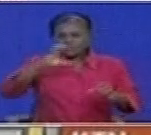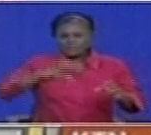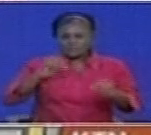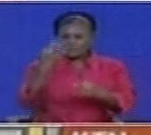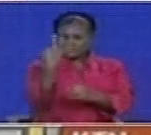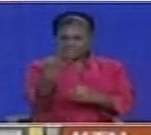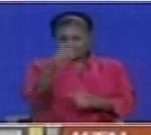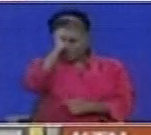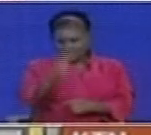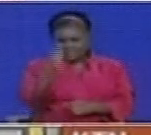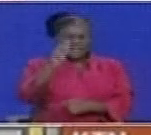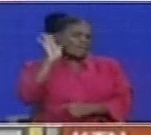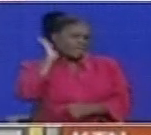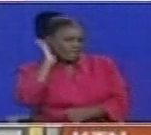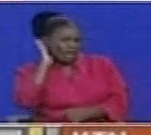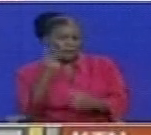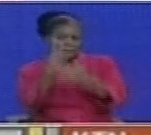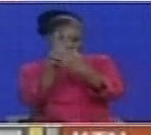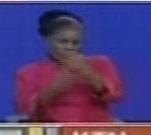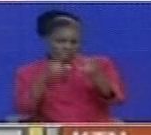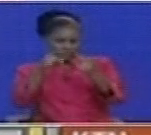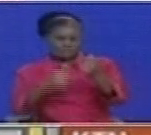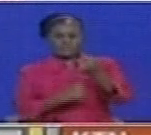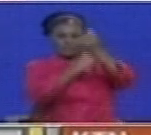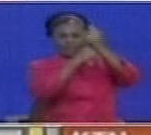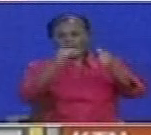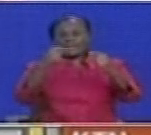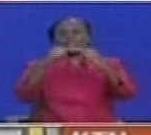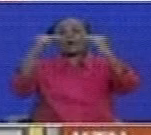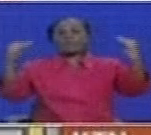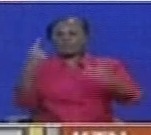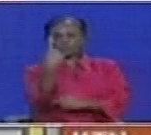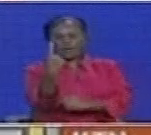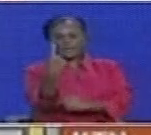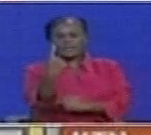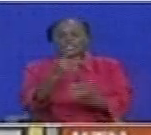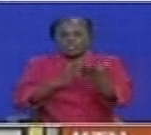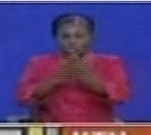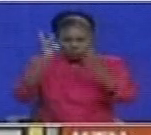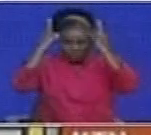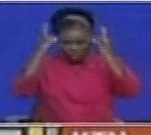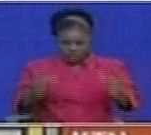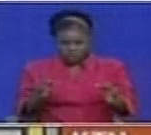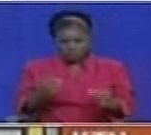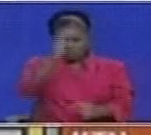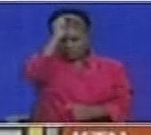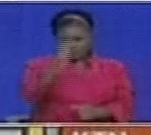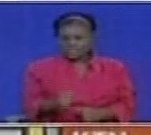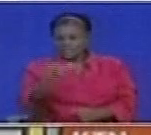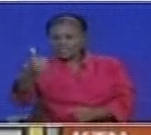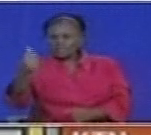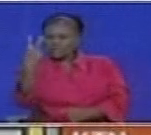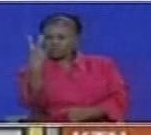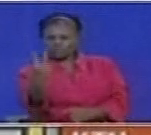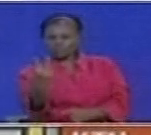wali sikil kesi hii wawi wali na mmoja kuping ombi la wti tu kupi uam muzi wake maji gm karok na patrick